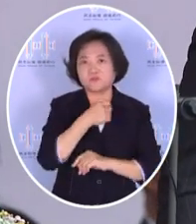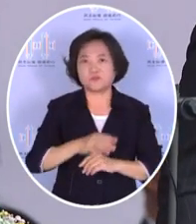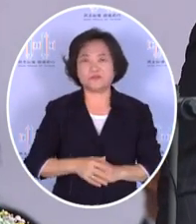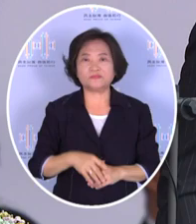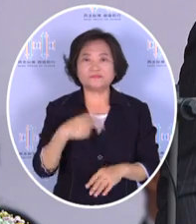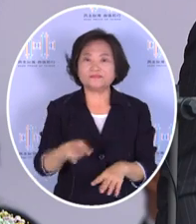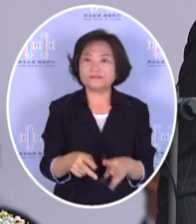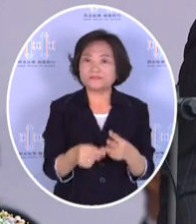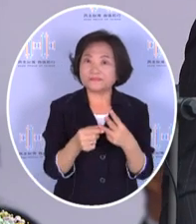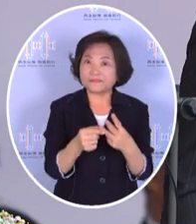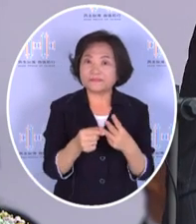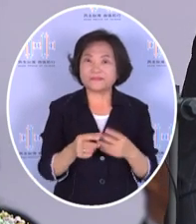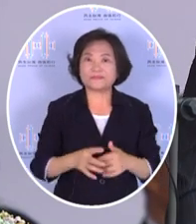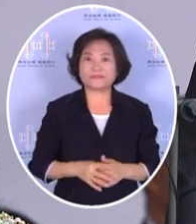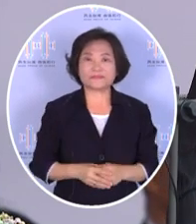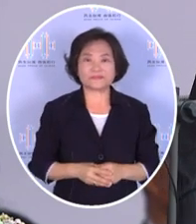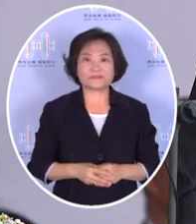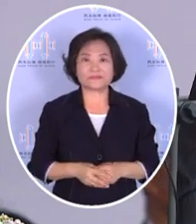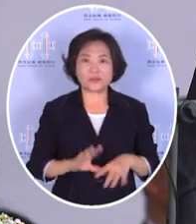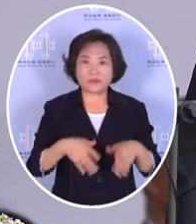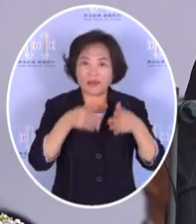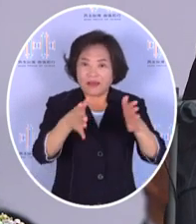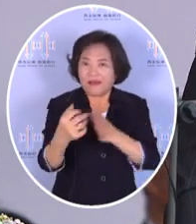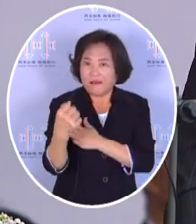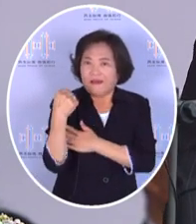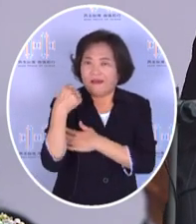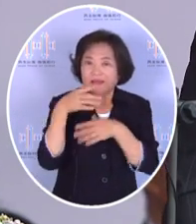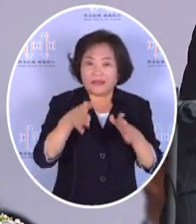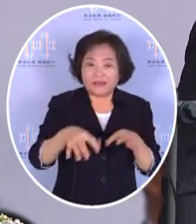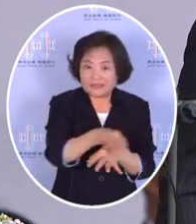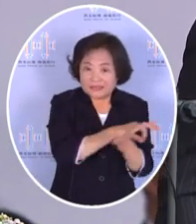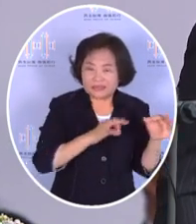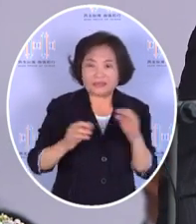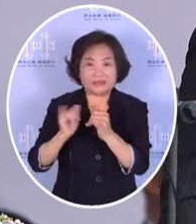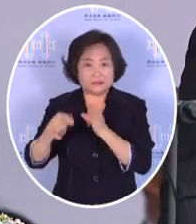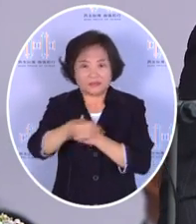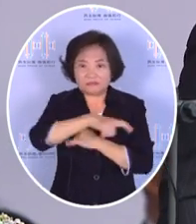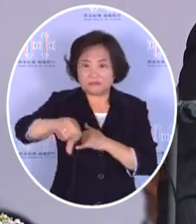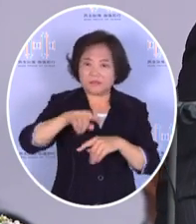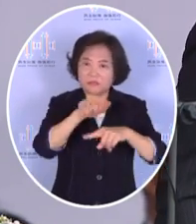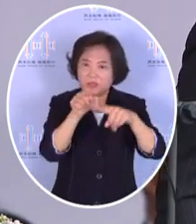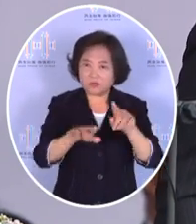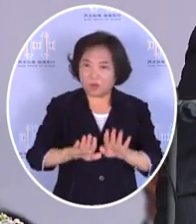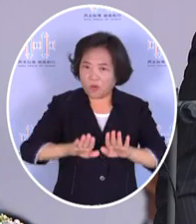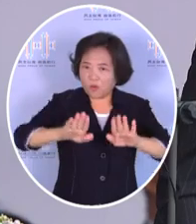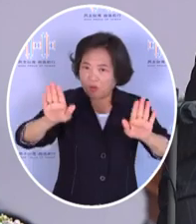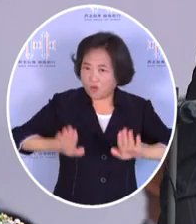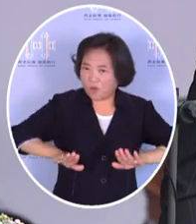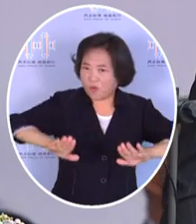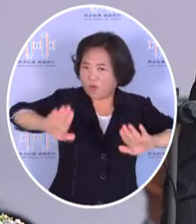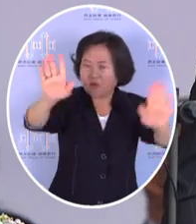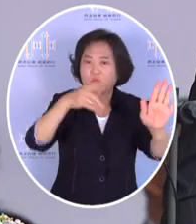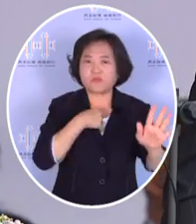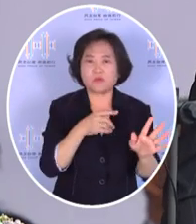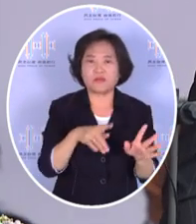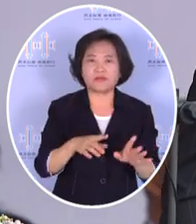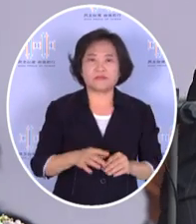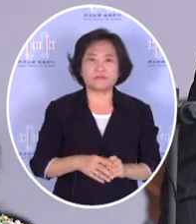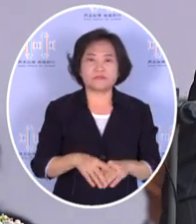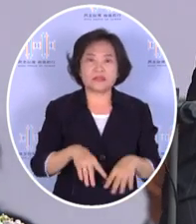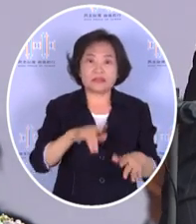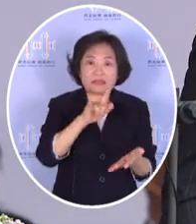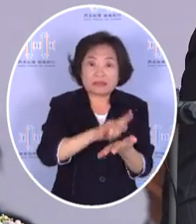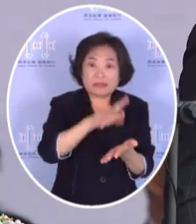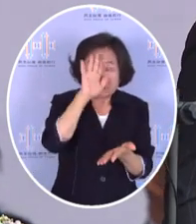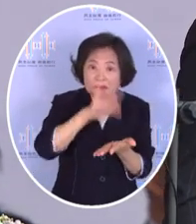第三，我们要全力落实经济与社会的均衡发展。疫情后的经济 产